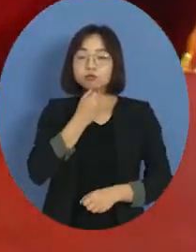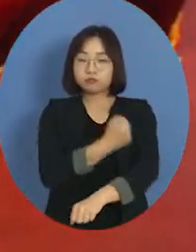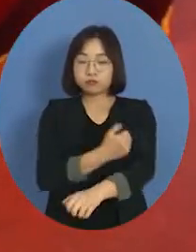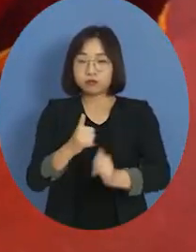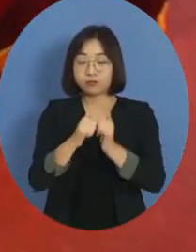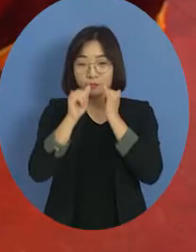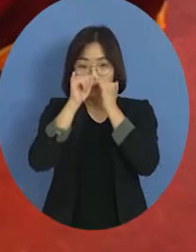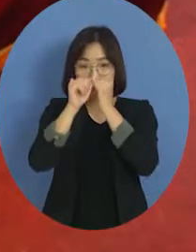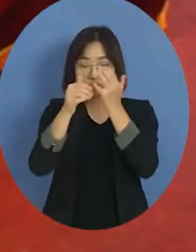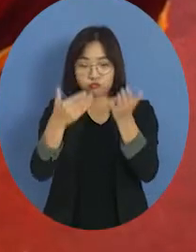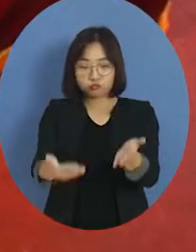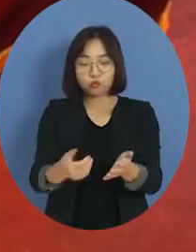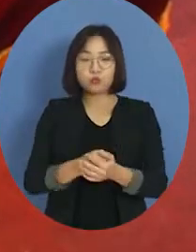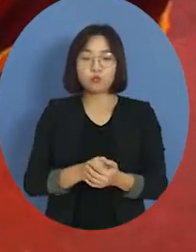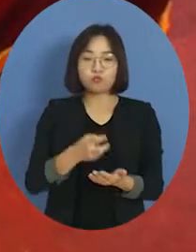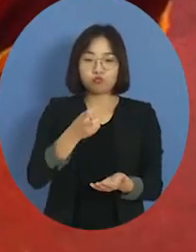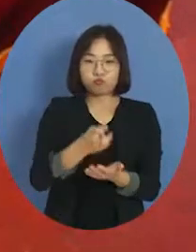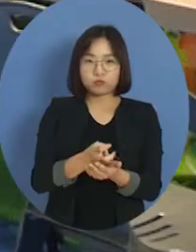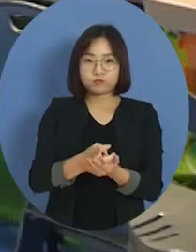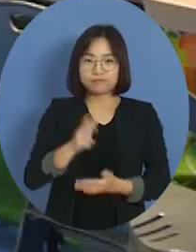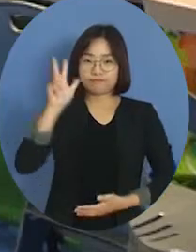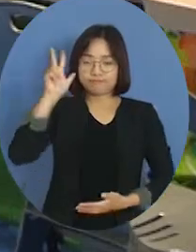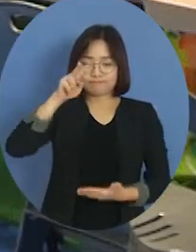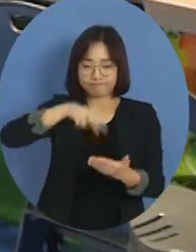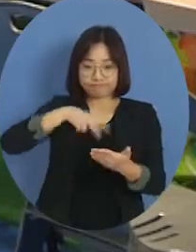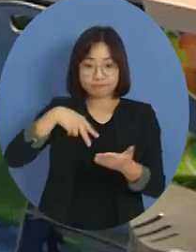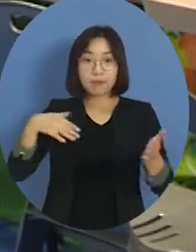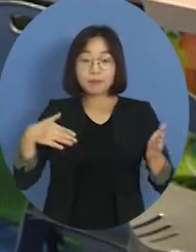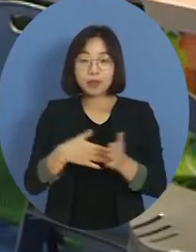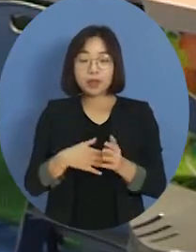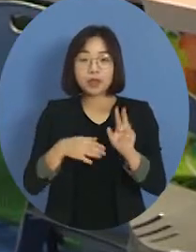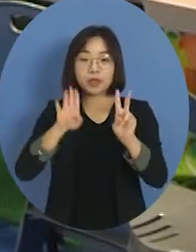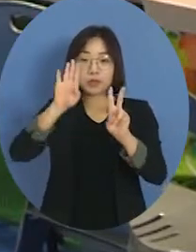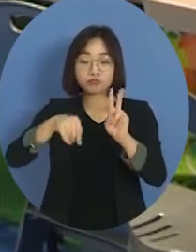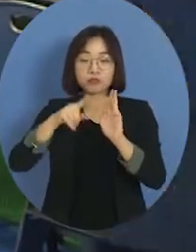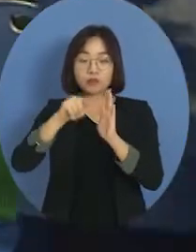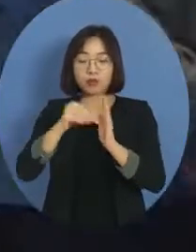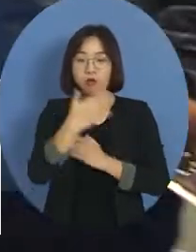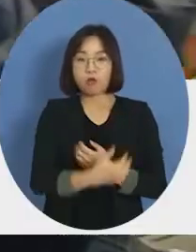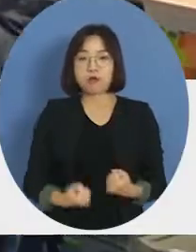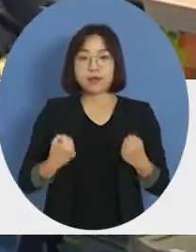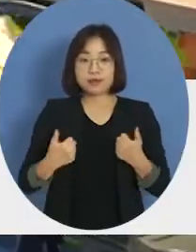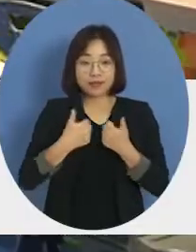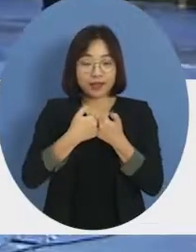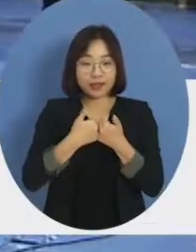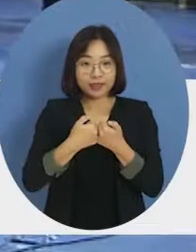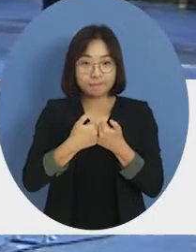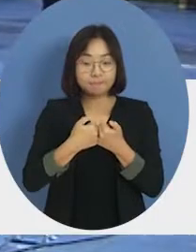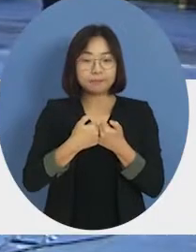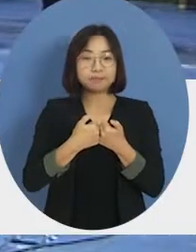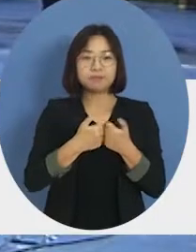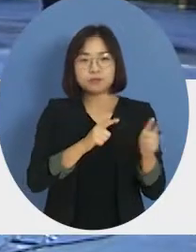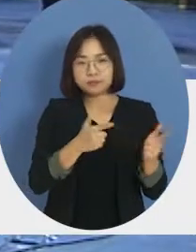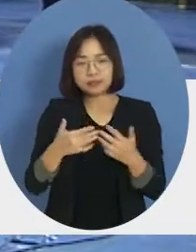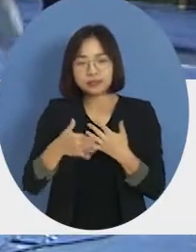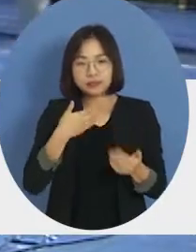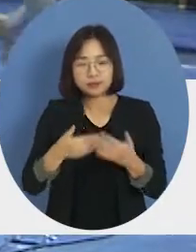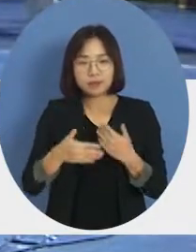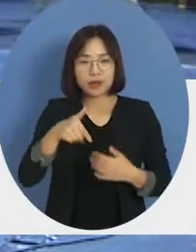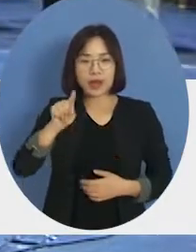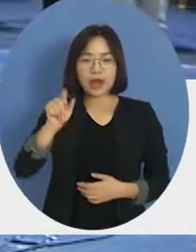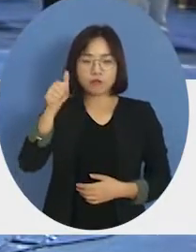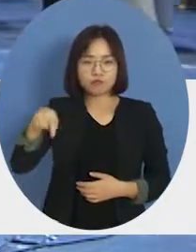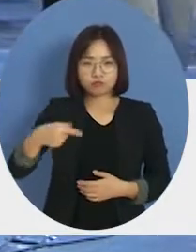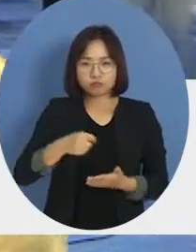유공자 표창과 사회복지 윤리 선언문을 낭독하고 2부 행사로는 건강상담과 장애체험,